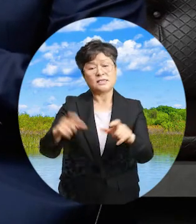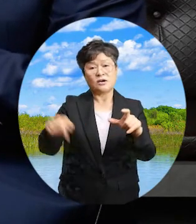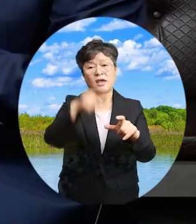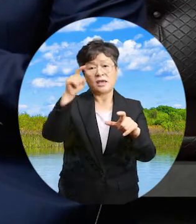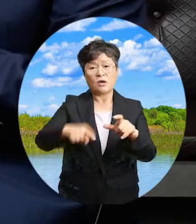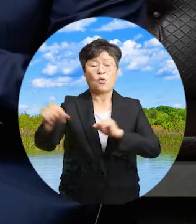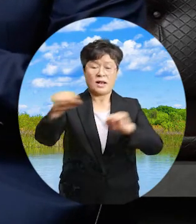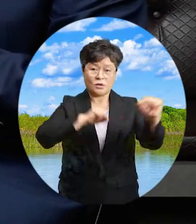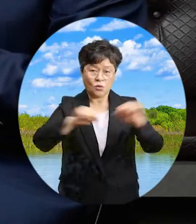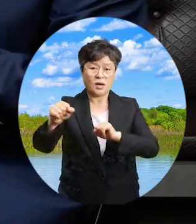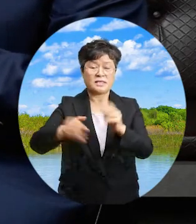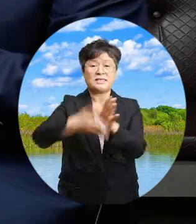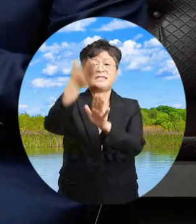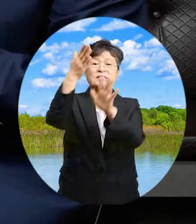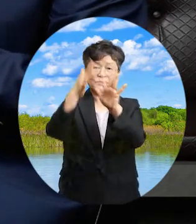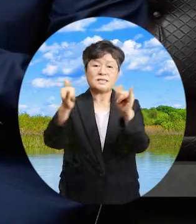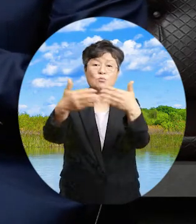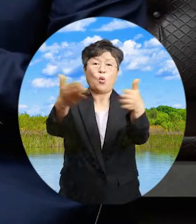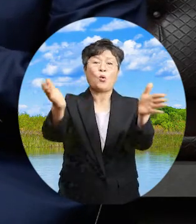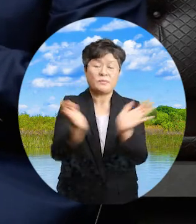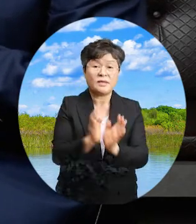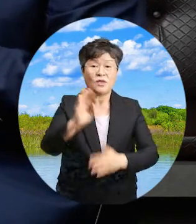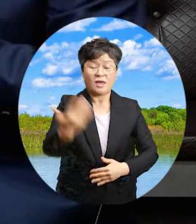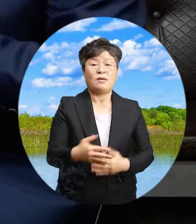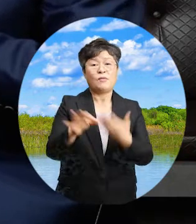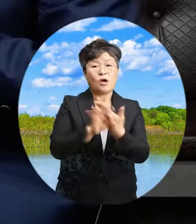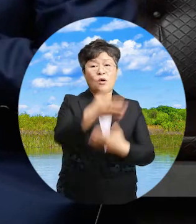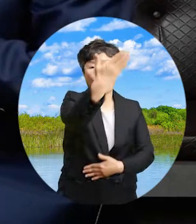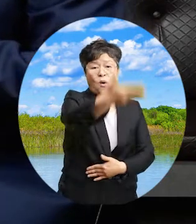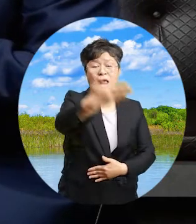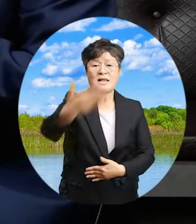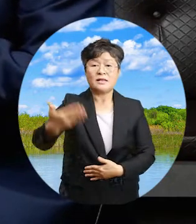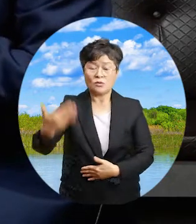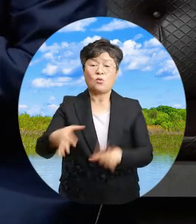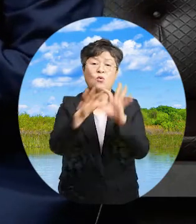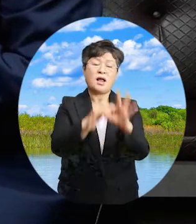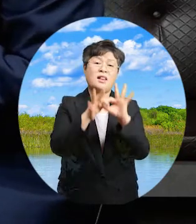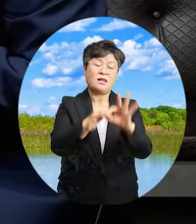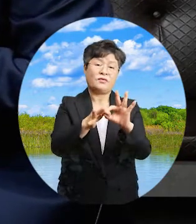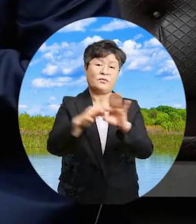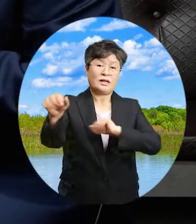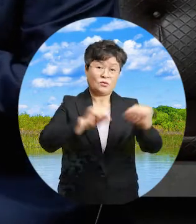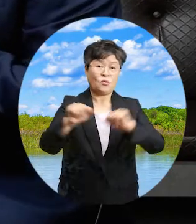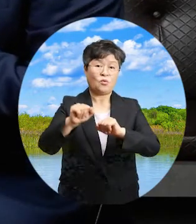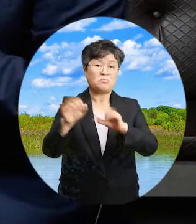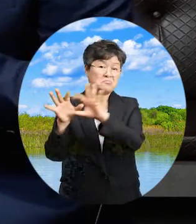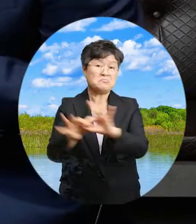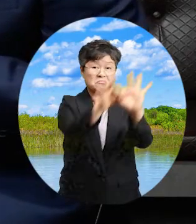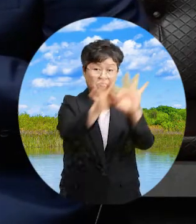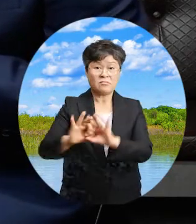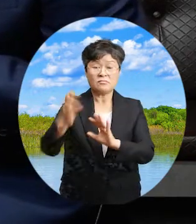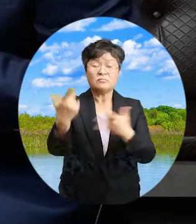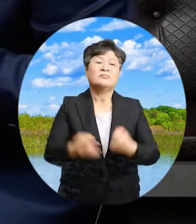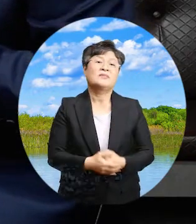저는 굉장히 필요하다고 생각하고 원천천은 상대적으로 잘 되는 편이라고 생각합니다. 예, 이런 활동 중에서도 지금 제가 인터뷰 자료에서